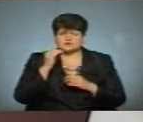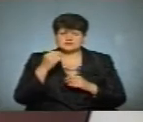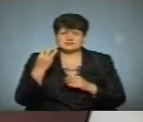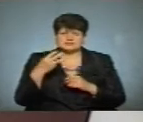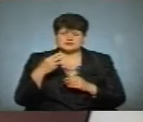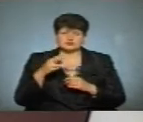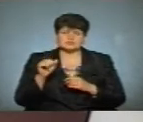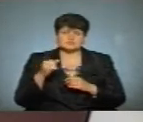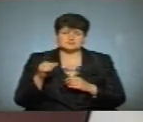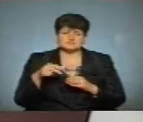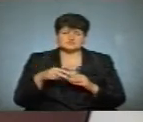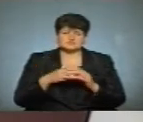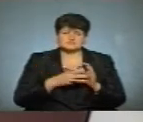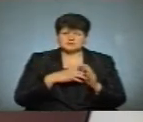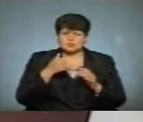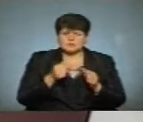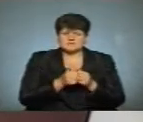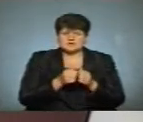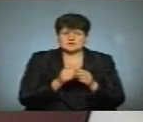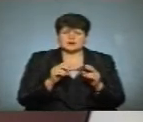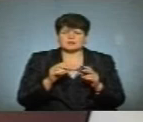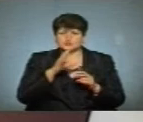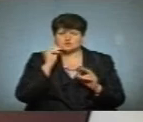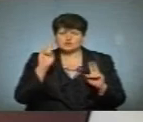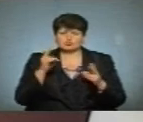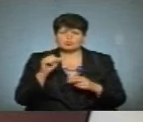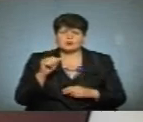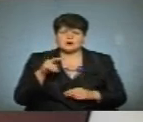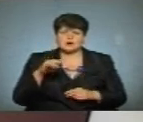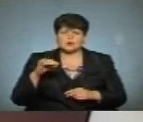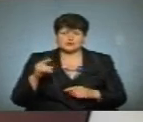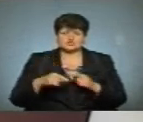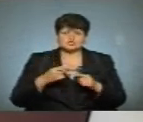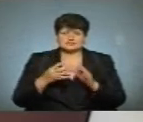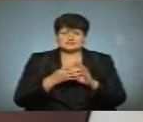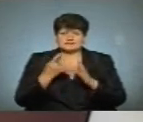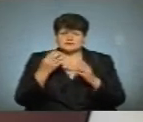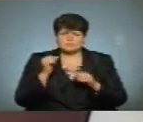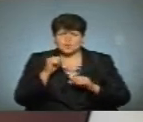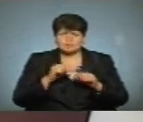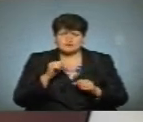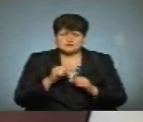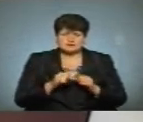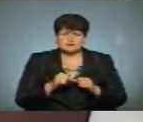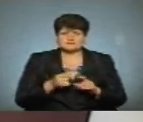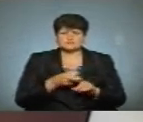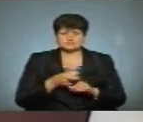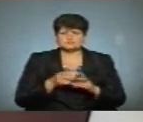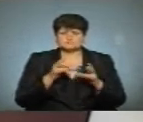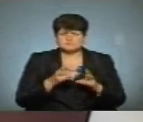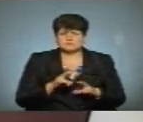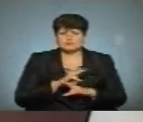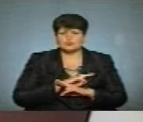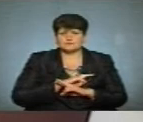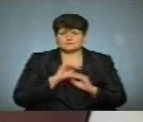червня 2018 року біля нічного клубу «Алюр» у Тернополі. Через 9 днів після побиття внаслідок отриманих травм Віталій